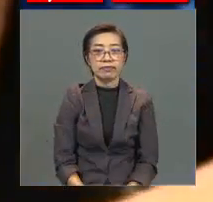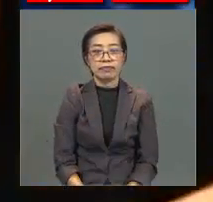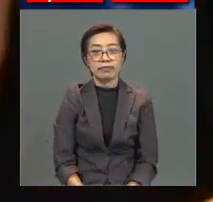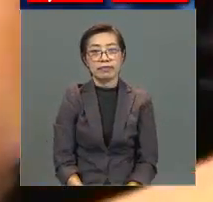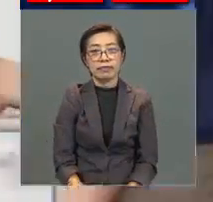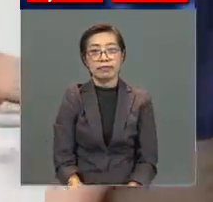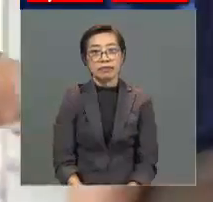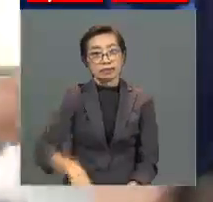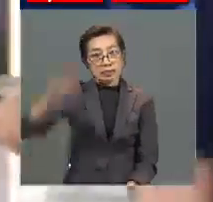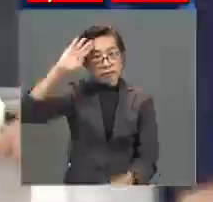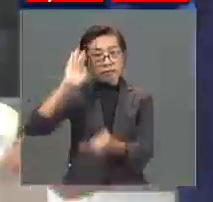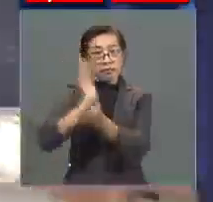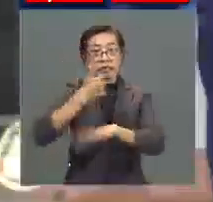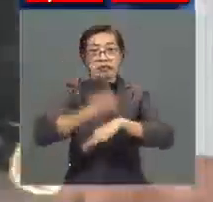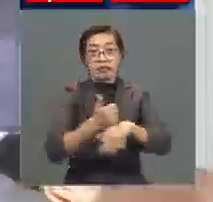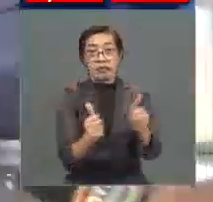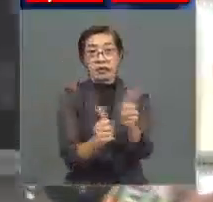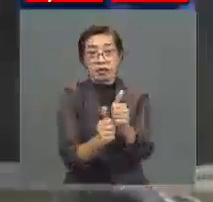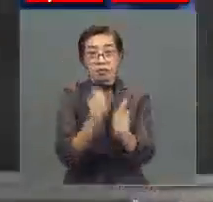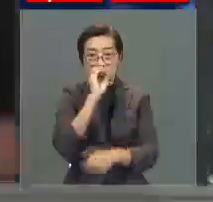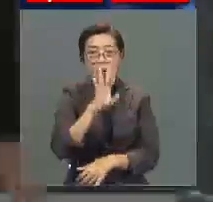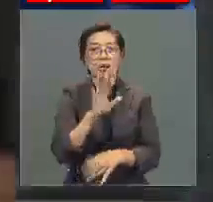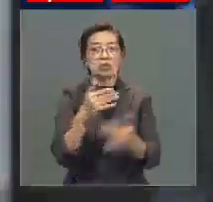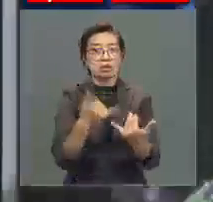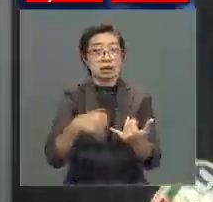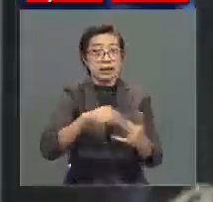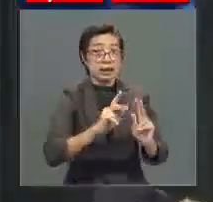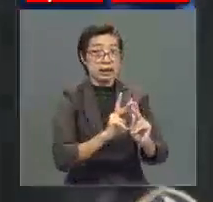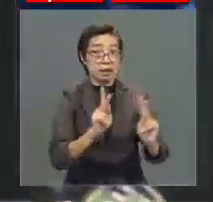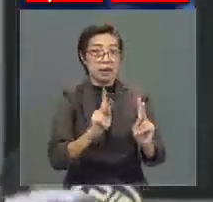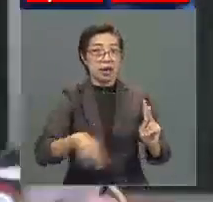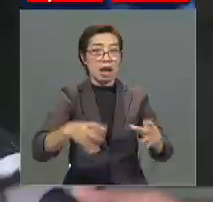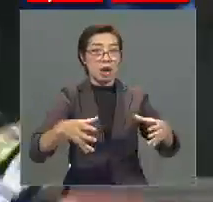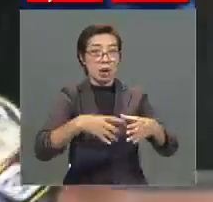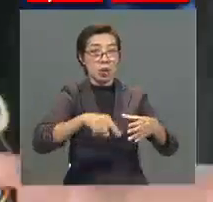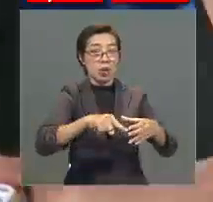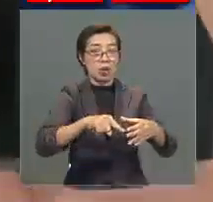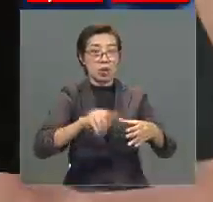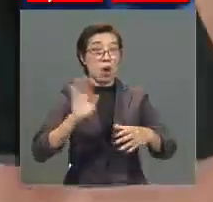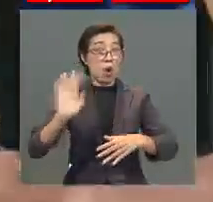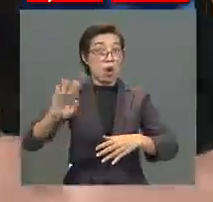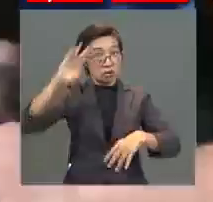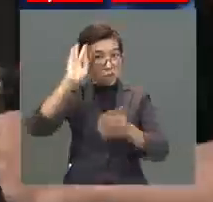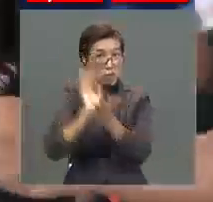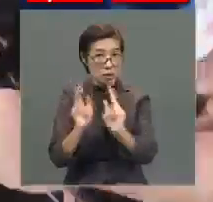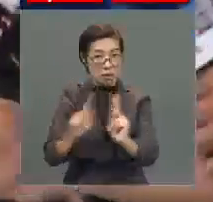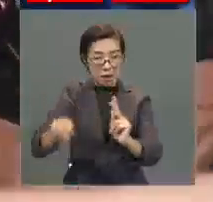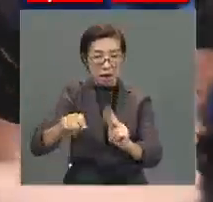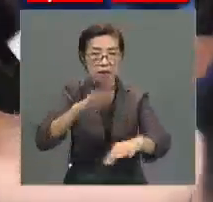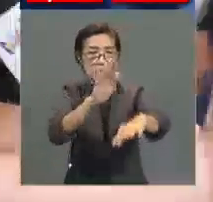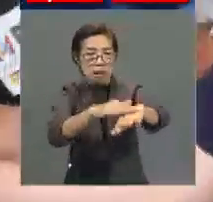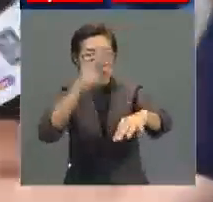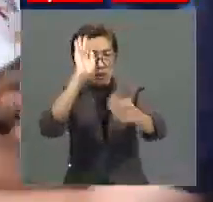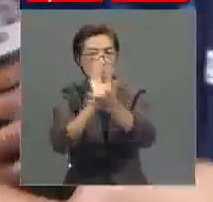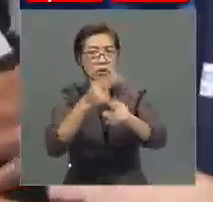ผู้ช่วยผู้บัญชาการตำรวจแห่งชาติบอกด้วยนะคะว่าคณะกรรมการตรวจสอบข้อเท็จจริงของตำรวจไม่สามารถเรียก